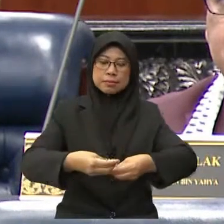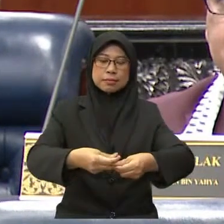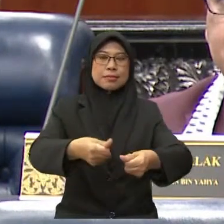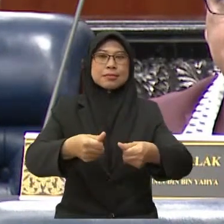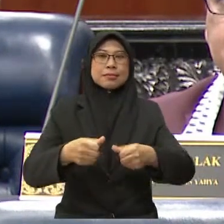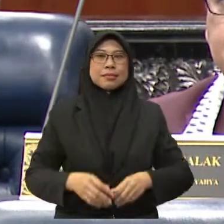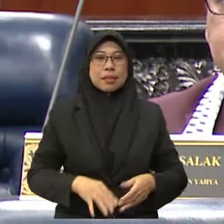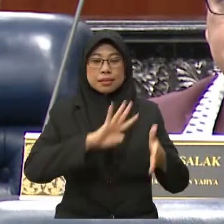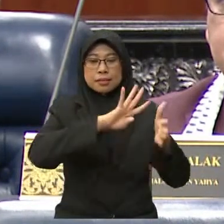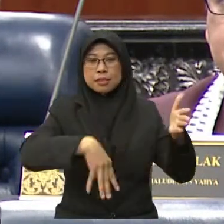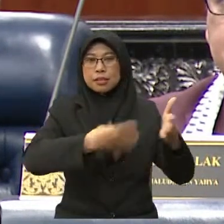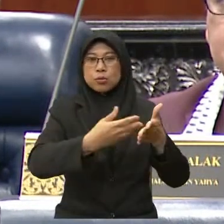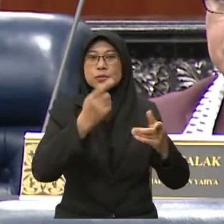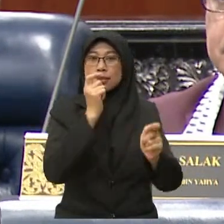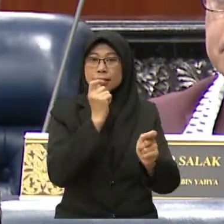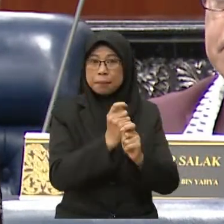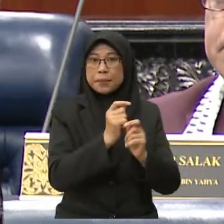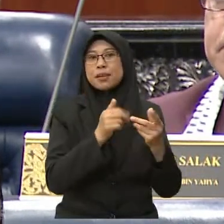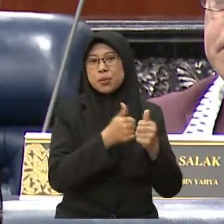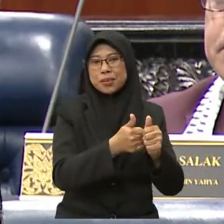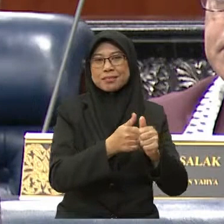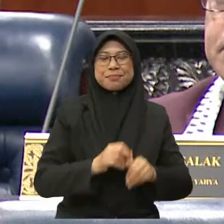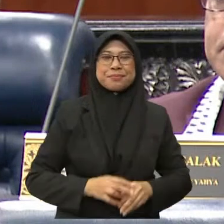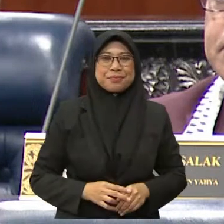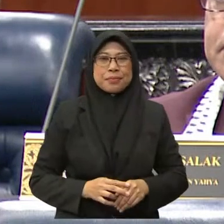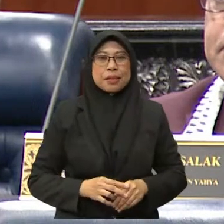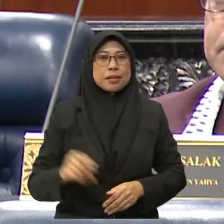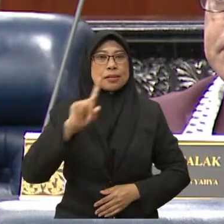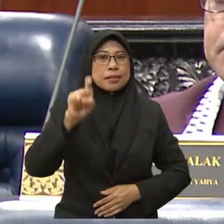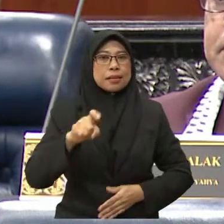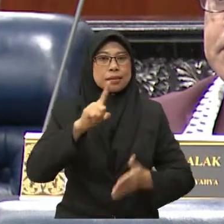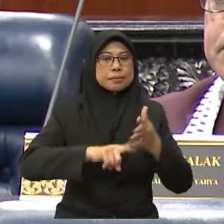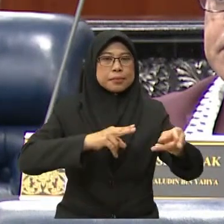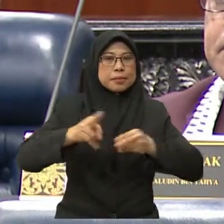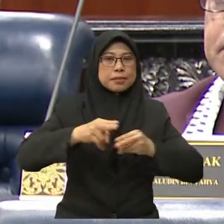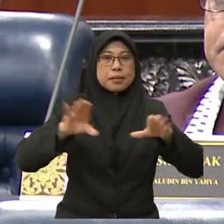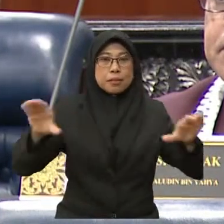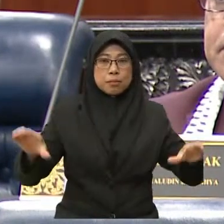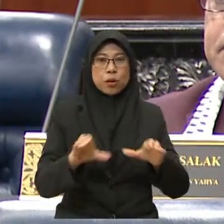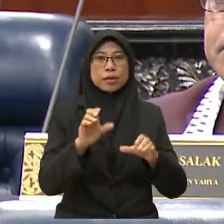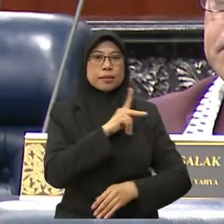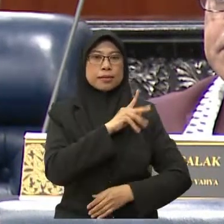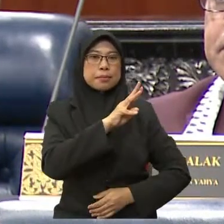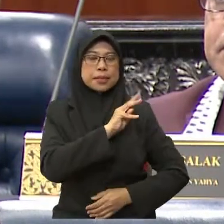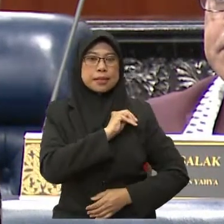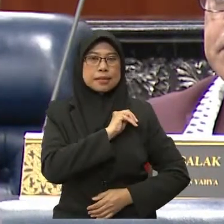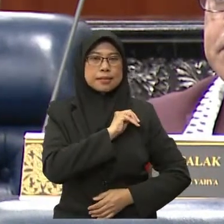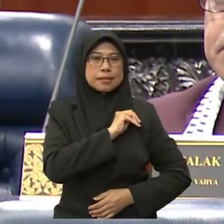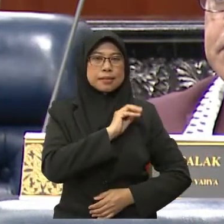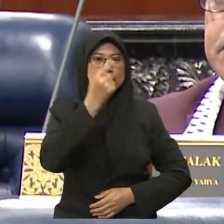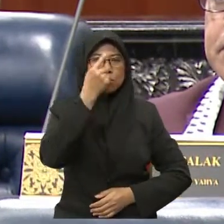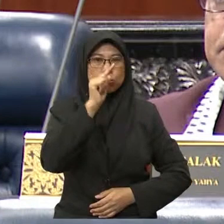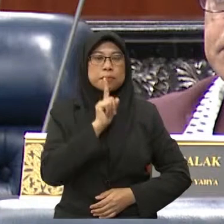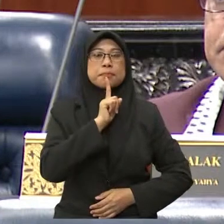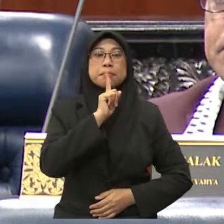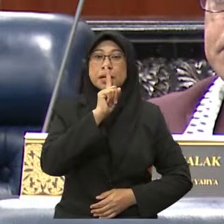yang jadual yang ditetapkan. Soalan tambahan saya, apakah usaha yang dilakukan kementerian bagi